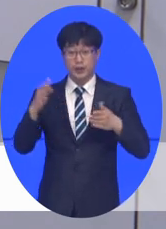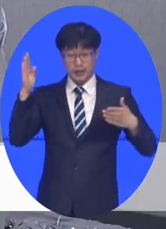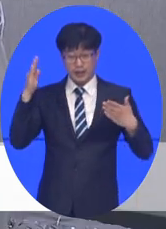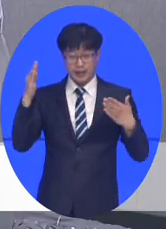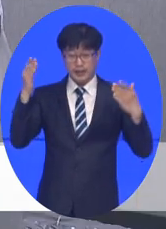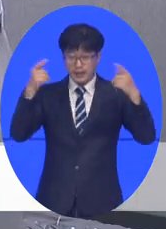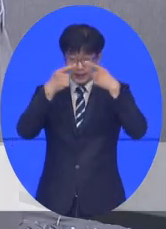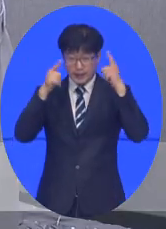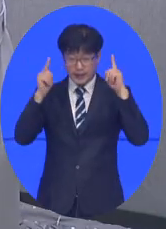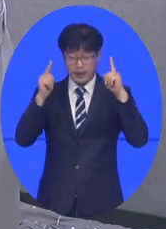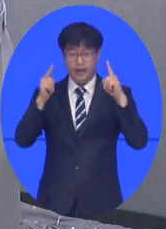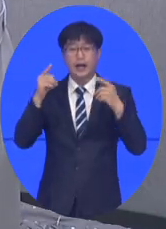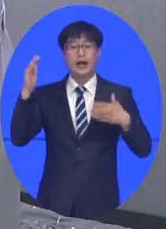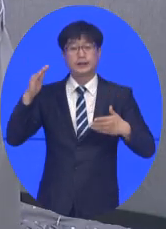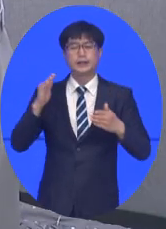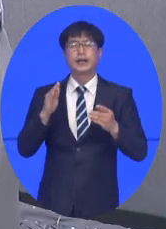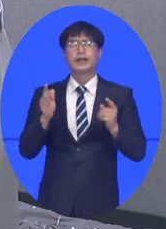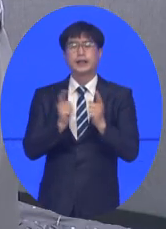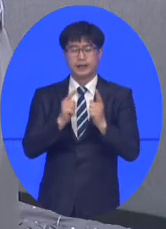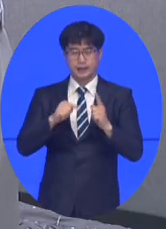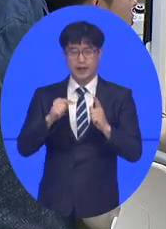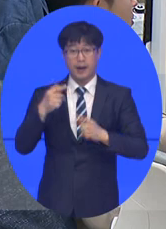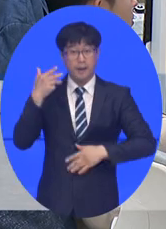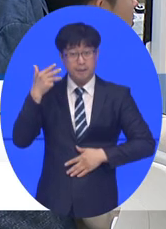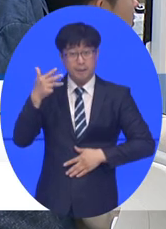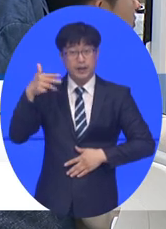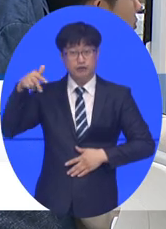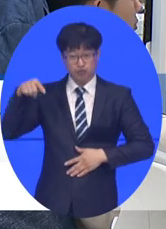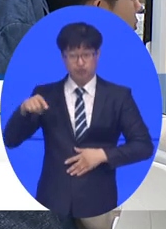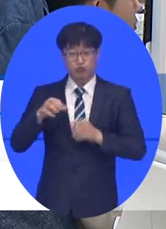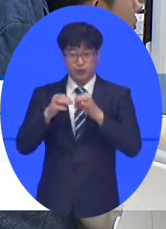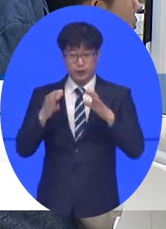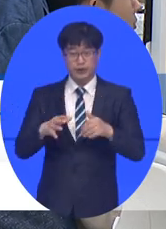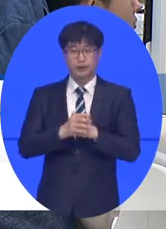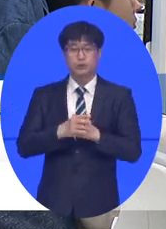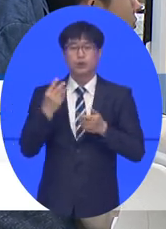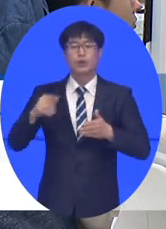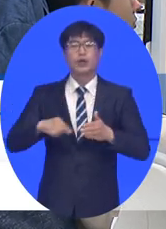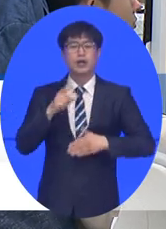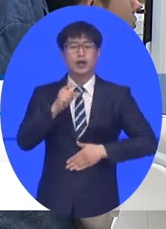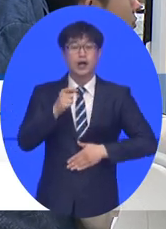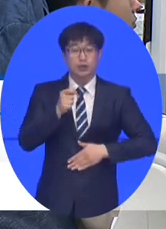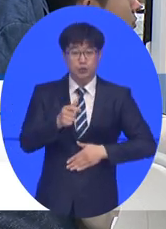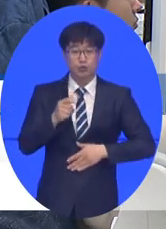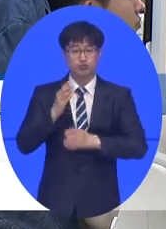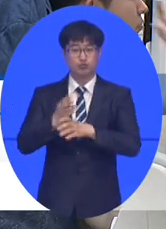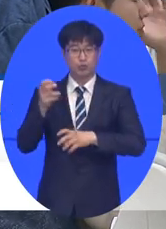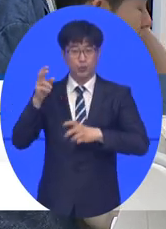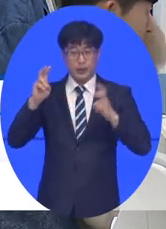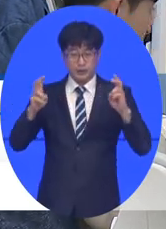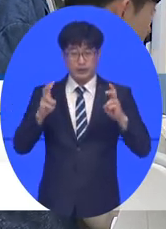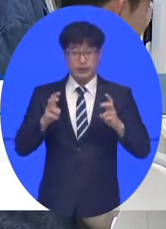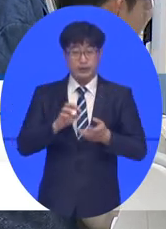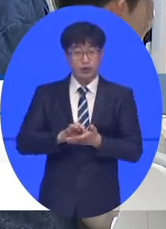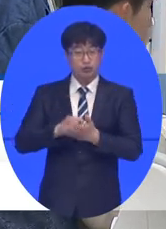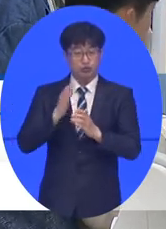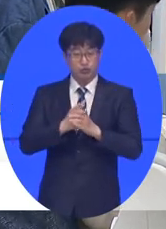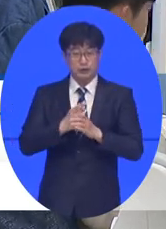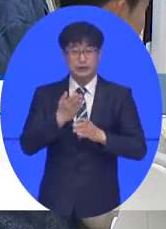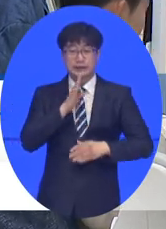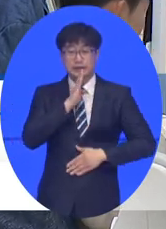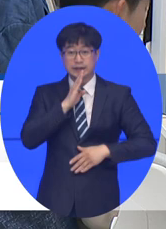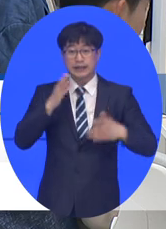말까지 8주간 시범적으로 운영합니다. 도내 강소, 중소기업의 수요 중심형